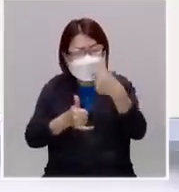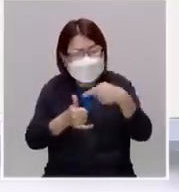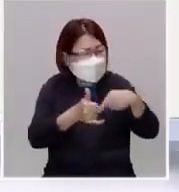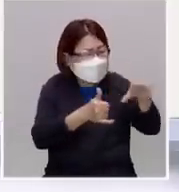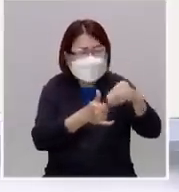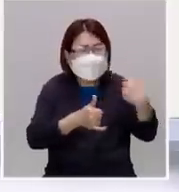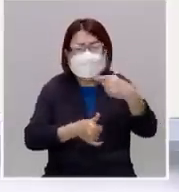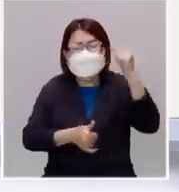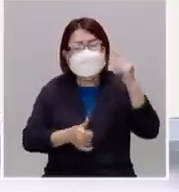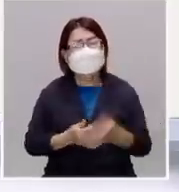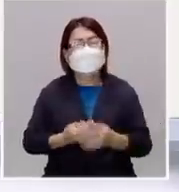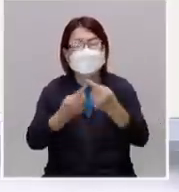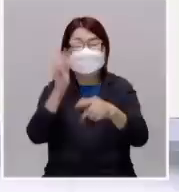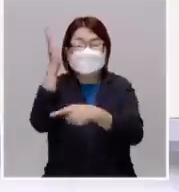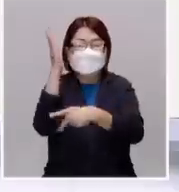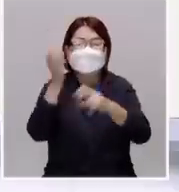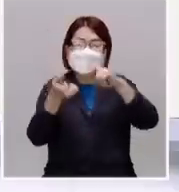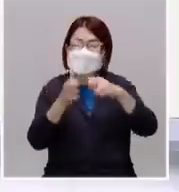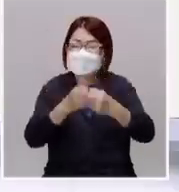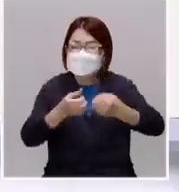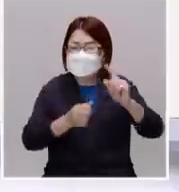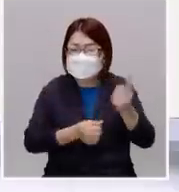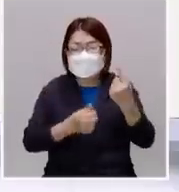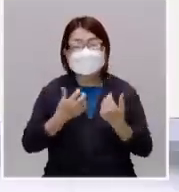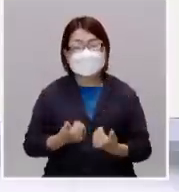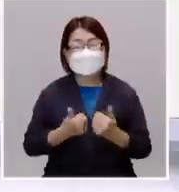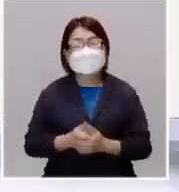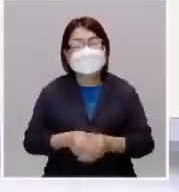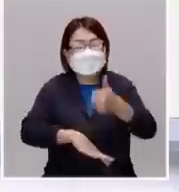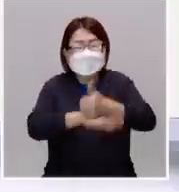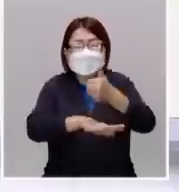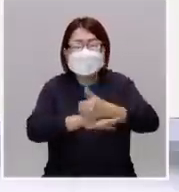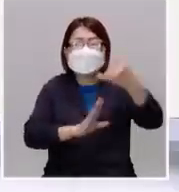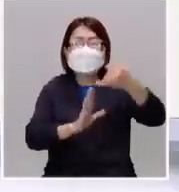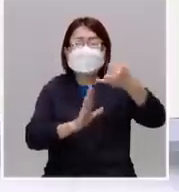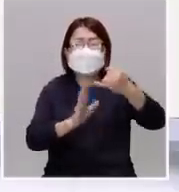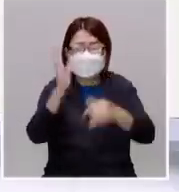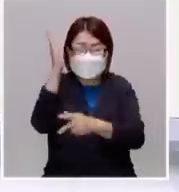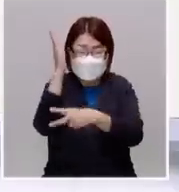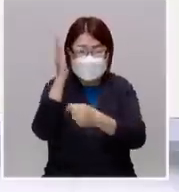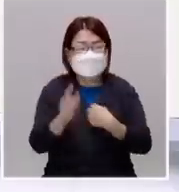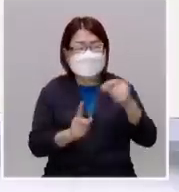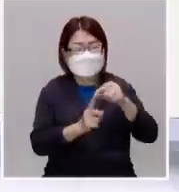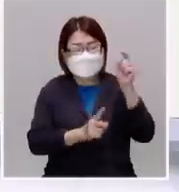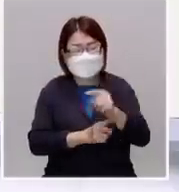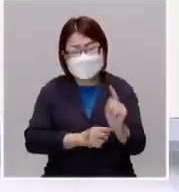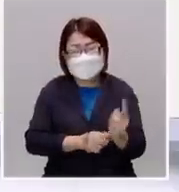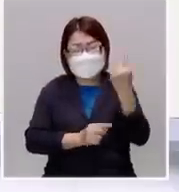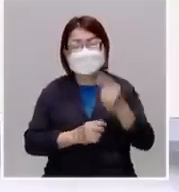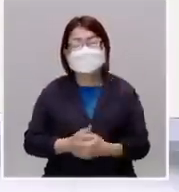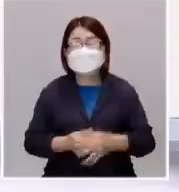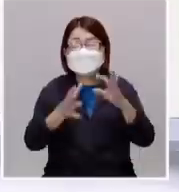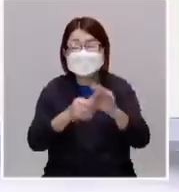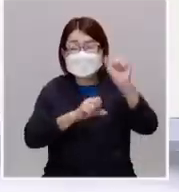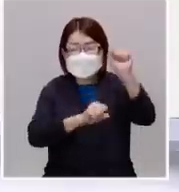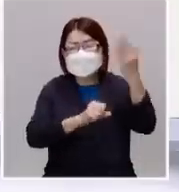ที่จังหวัดภูเก็ตค่ะมีประเด็นร้อนเกิดขึ้นนะคะซึ่งล่าสุดทางด้านของผู้ว่าราชการจังหวัดภูเก็ตออกคำสั่งเพิ่มเติมใหม่แล้วนะคะสำหรับใคร